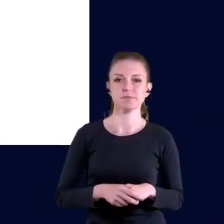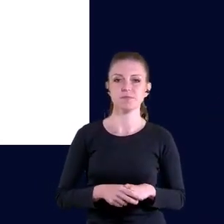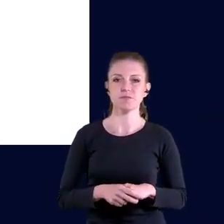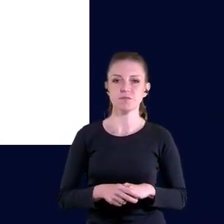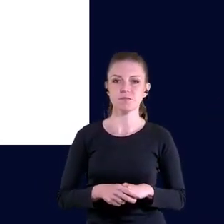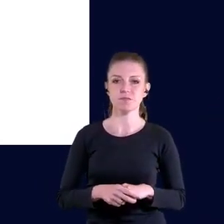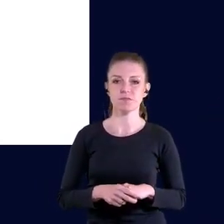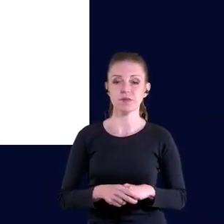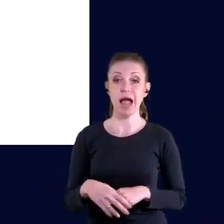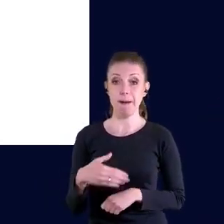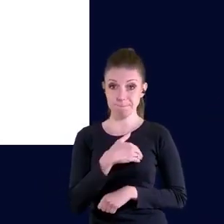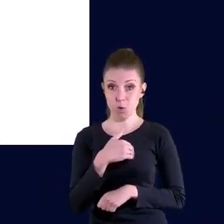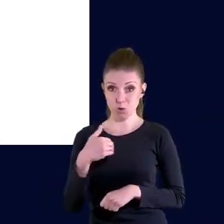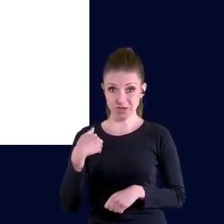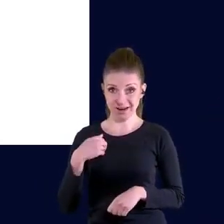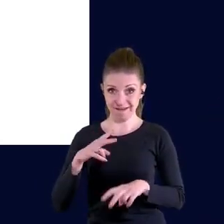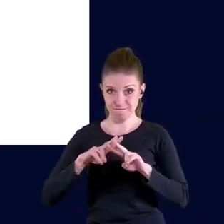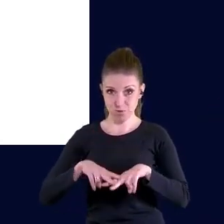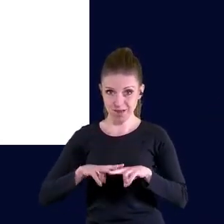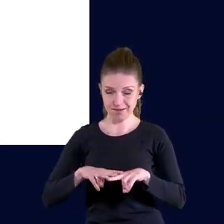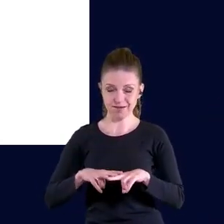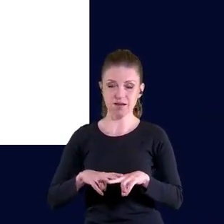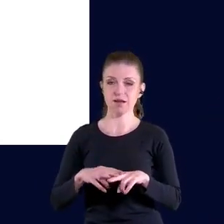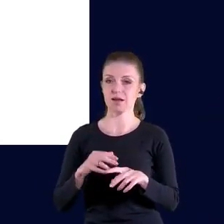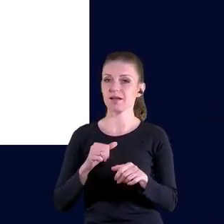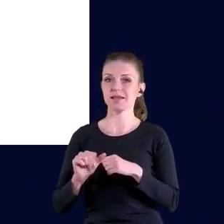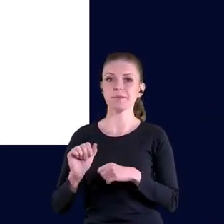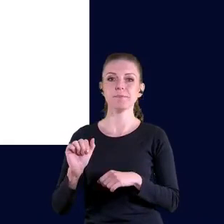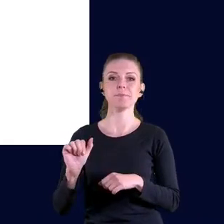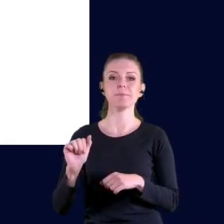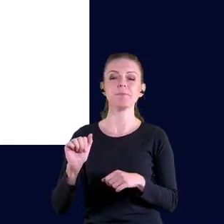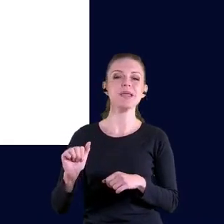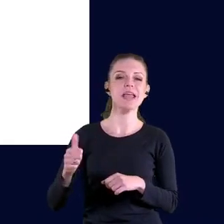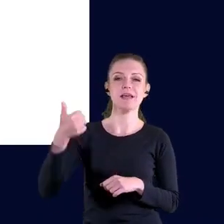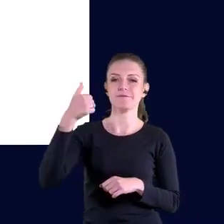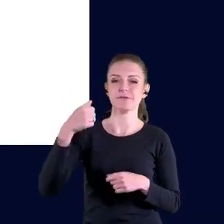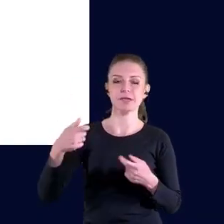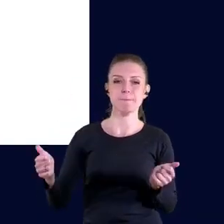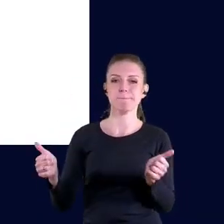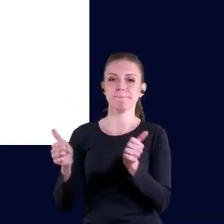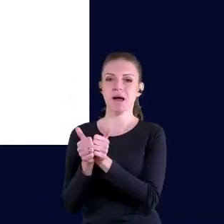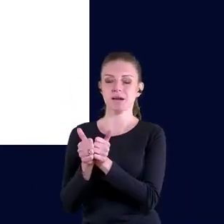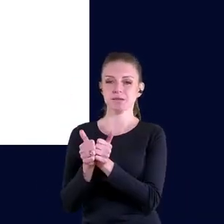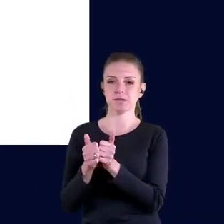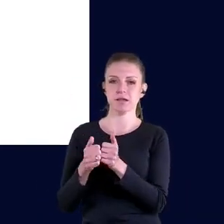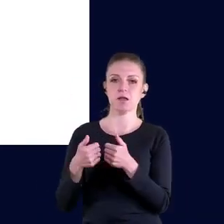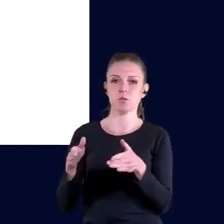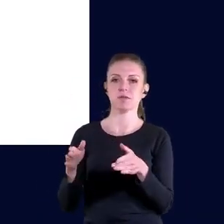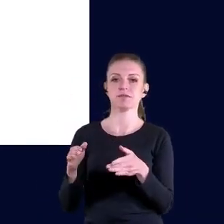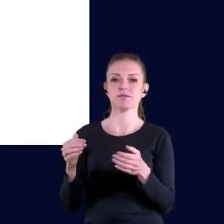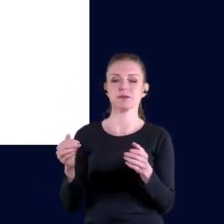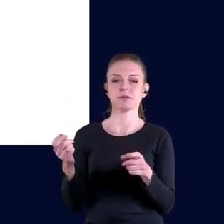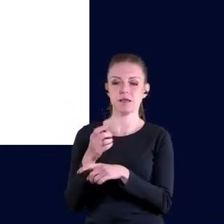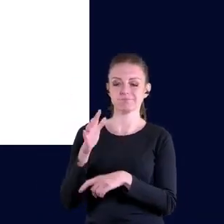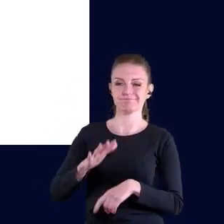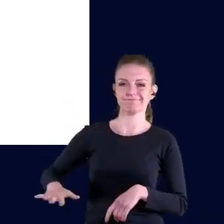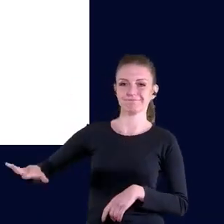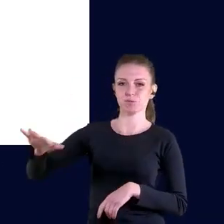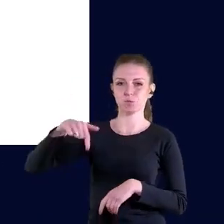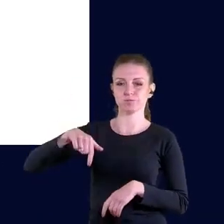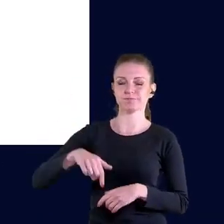a Polska Fundacja jest pierwszym partnerem o pentaxa w kręgu anglosaskim i